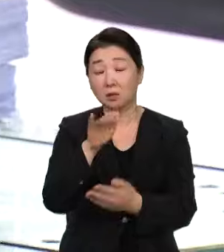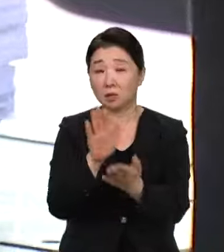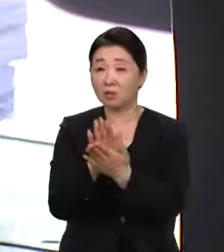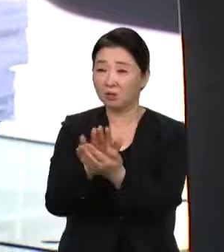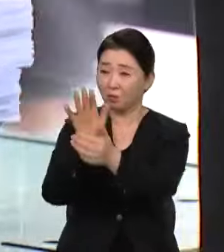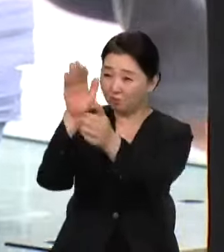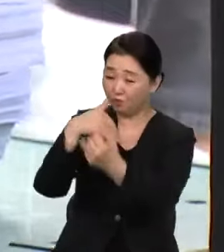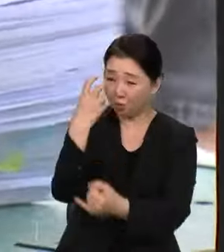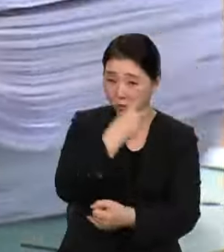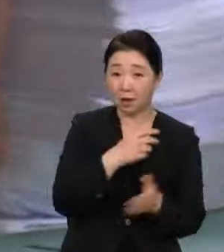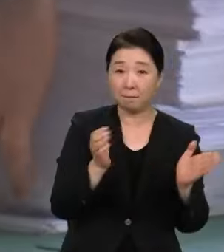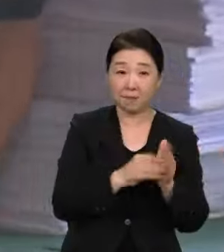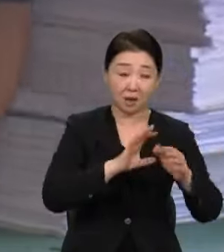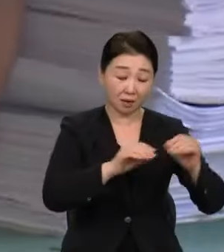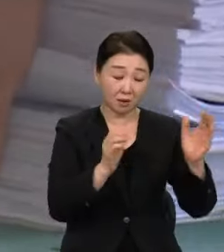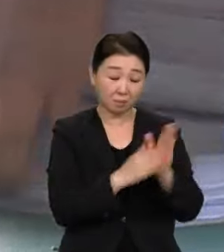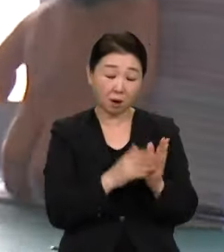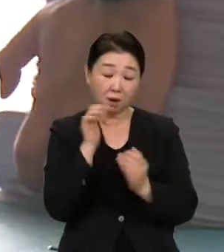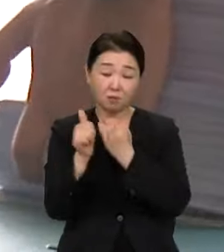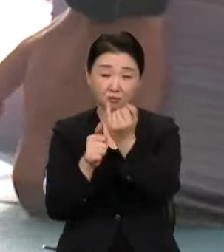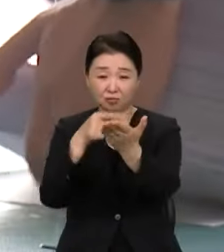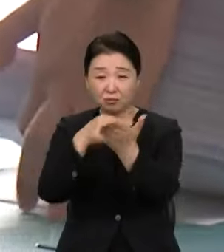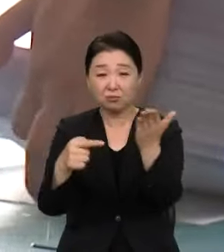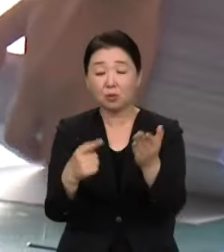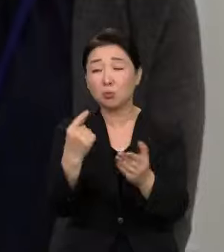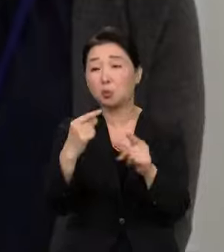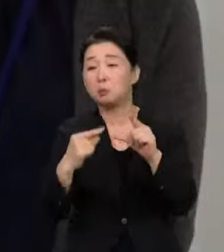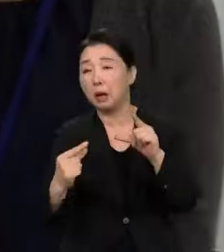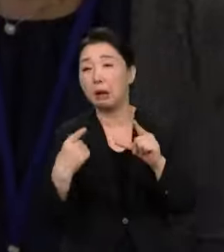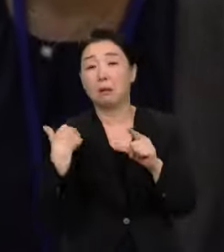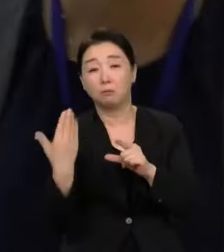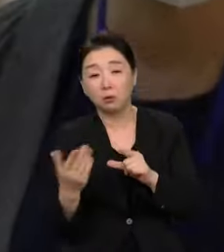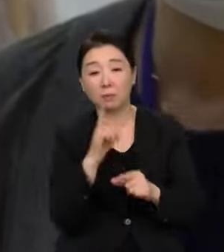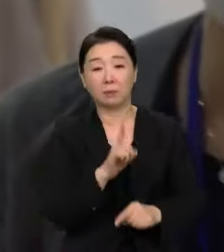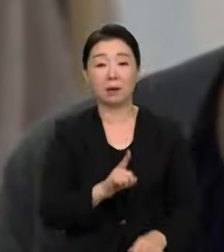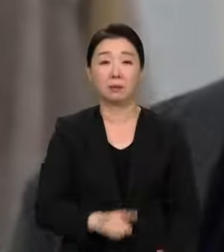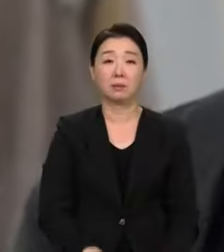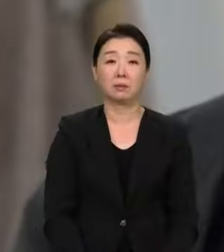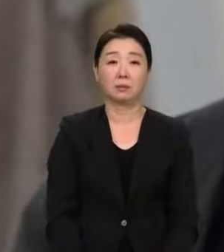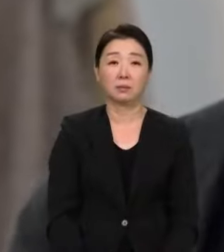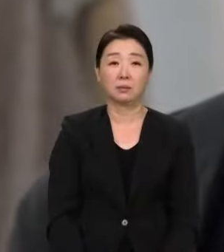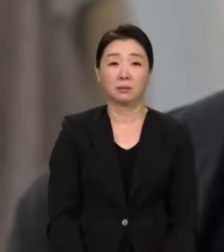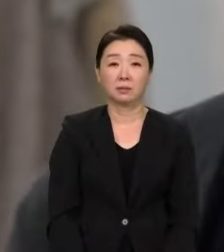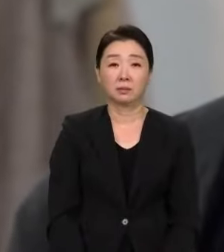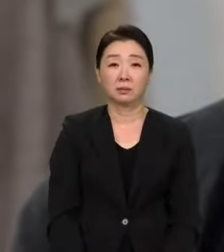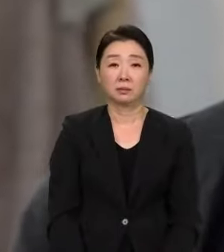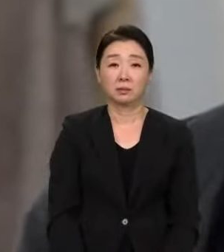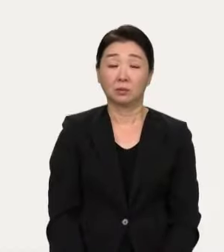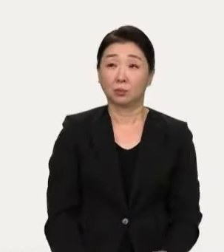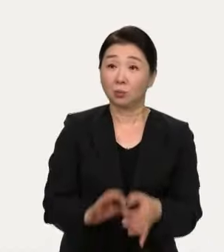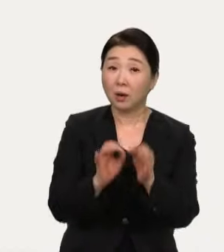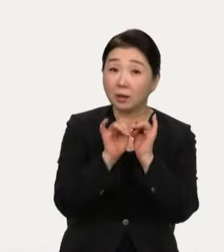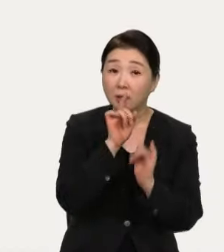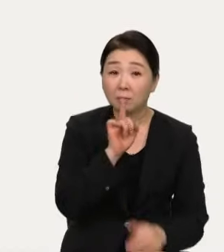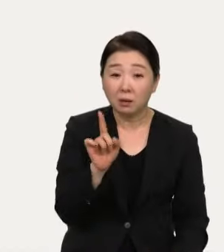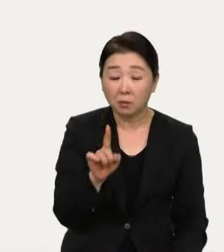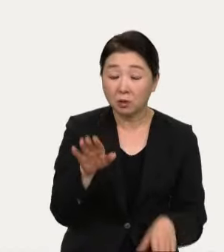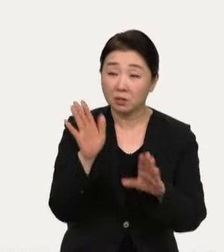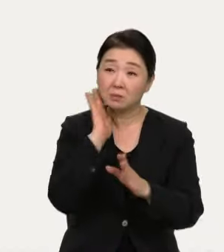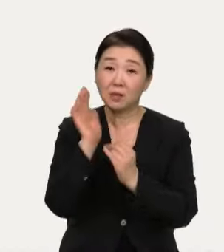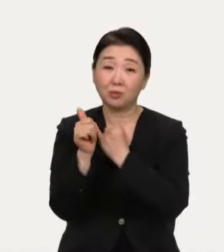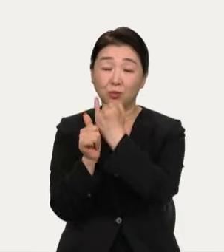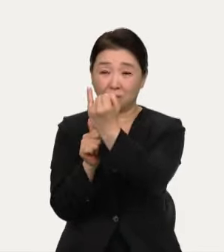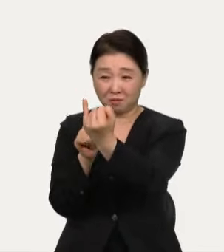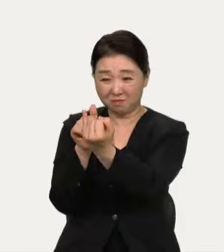해결함으로써 영부인 리스크에 대한 부담을 일부 덜게 됐다는 해석도 나왔습니다 또 다른 관계자는 현직 대통령의